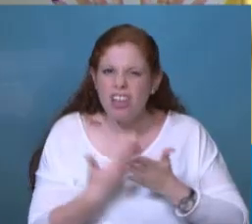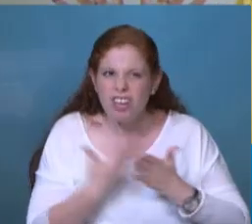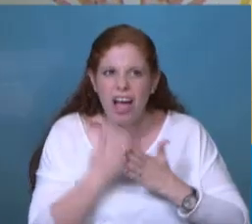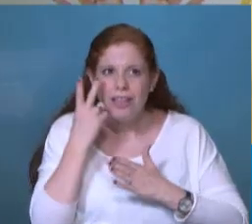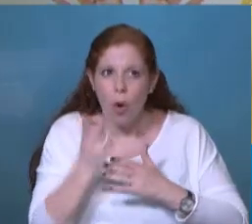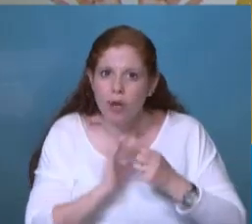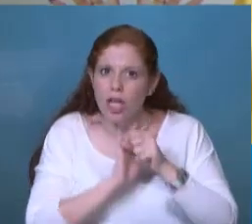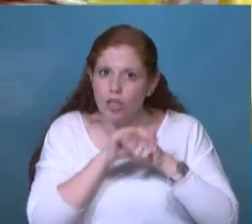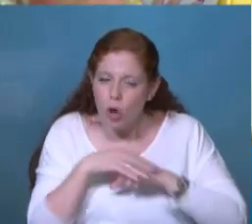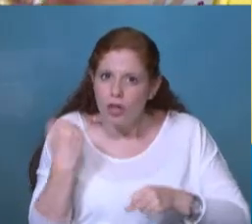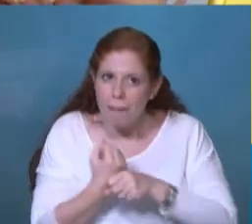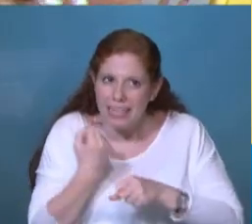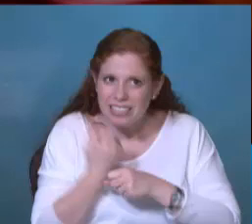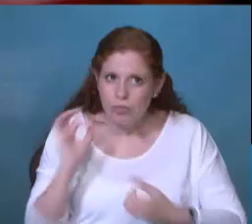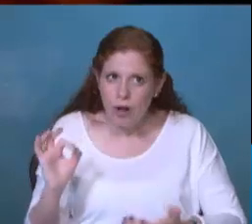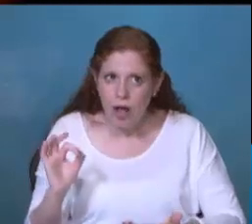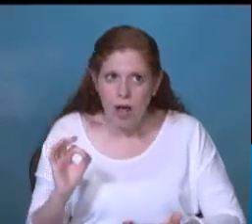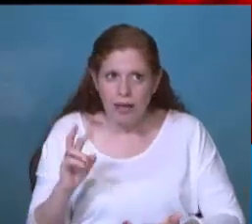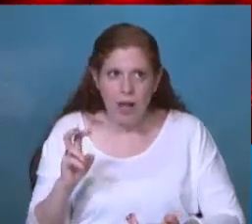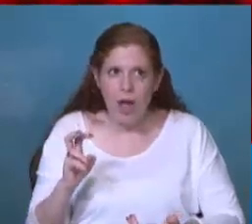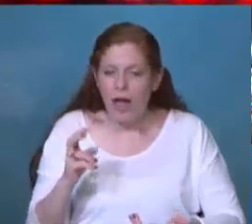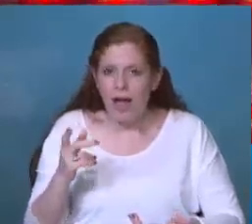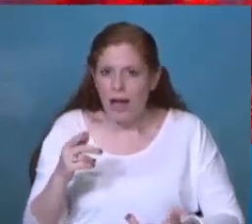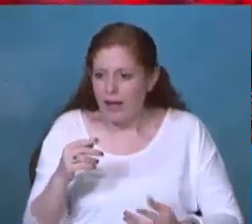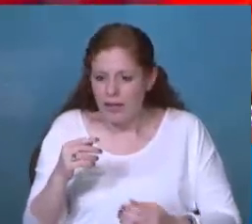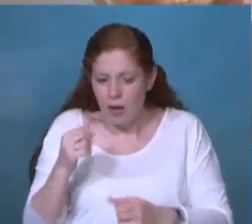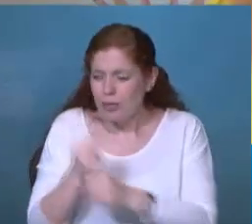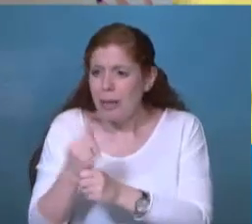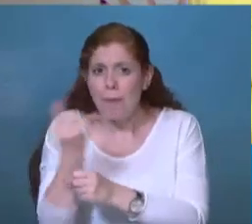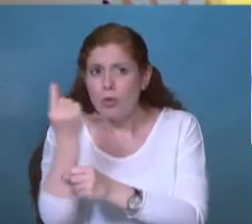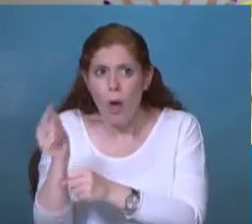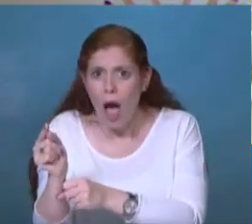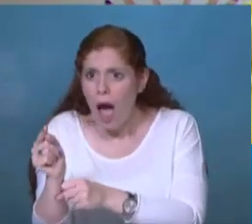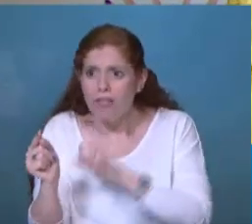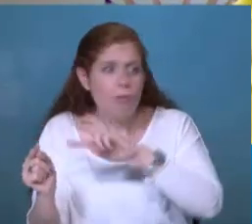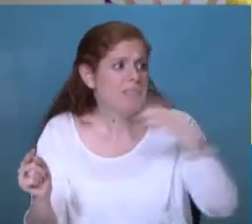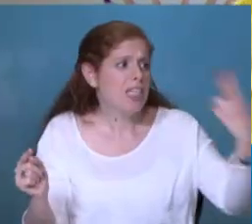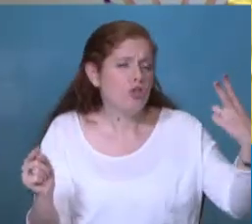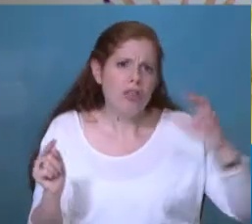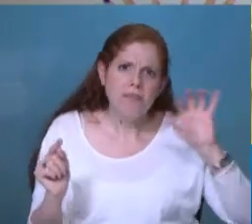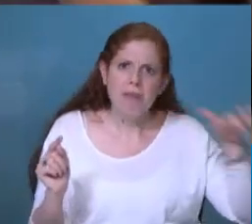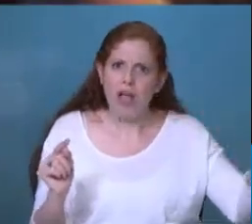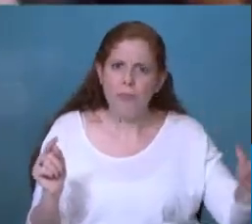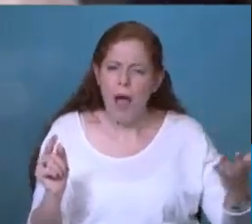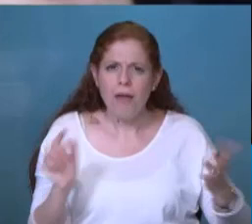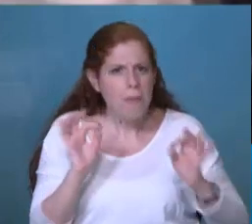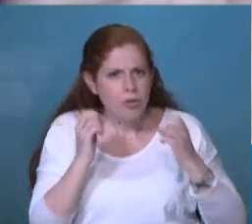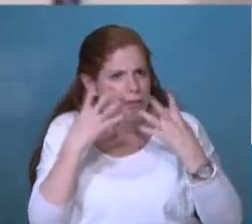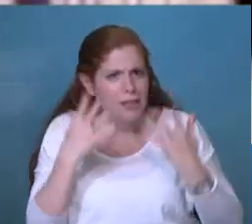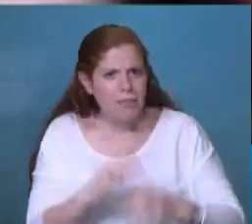של המעשים שלך. כאילו אתה זורק אבן במקום אחד בעולם ובצד השני יש רעידת אדמה. מדהים.